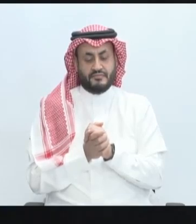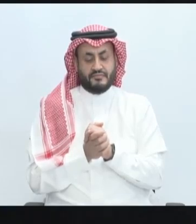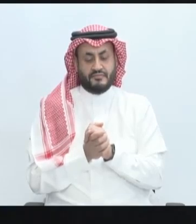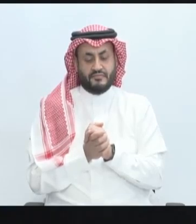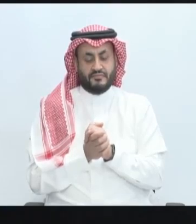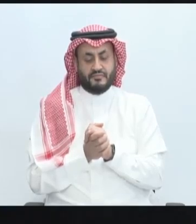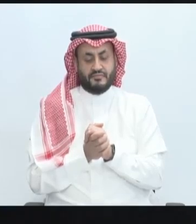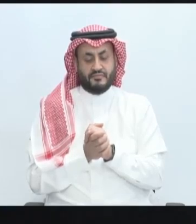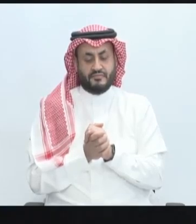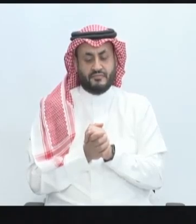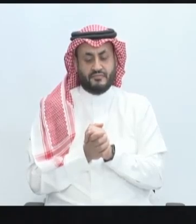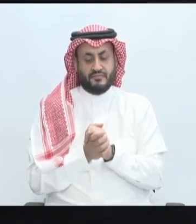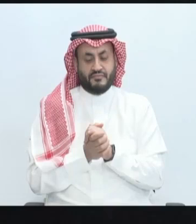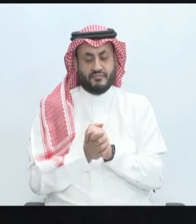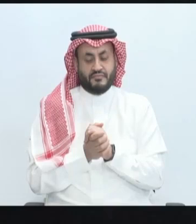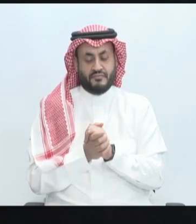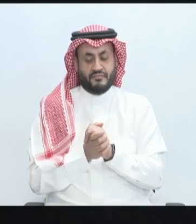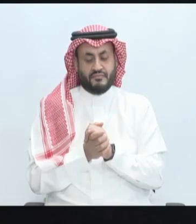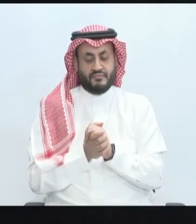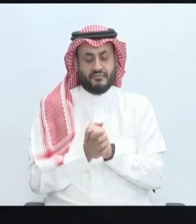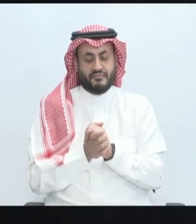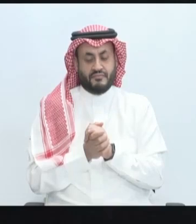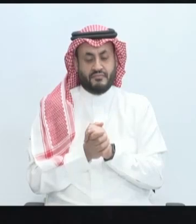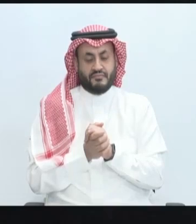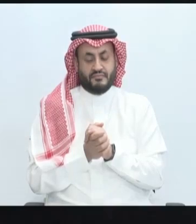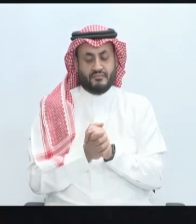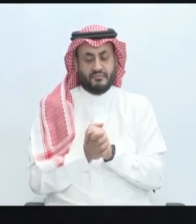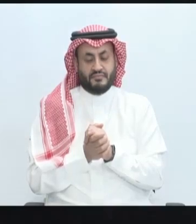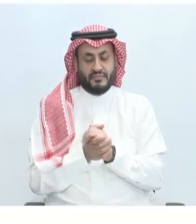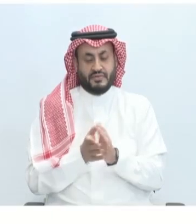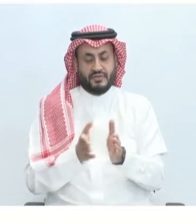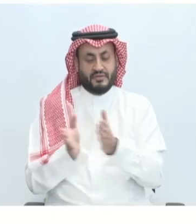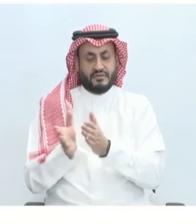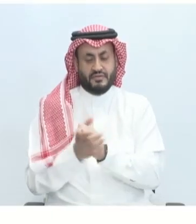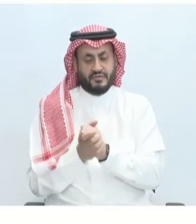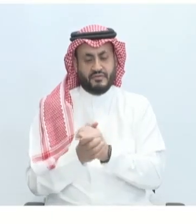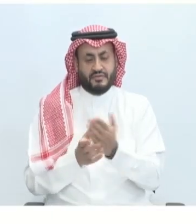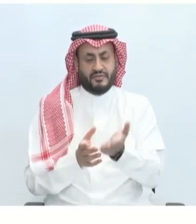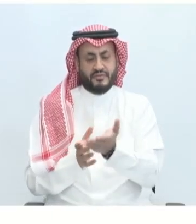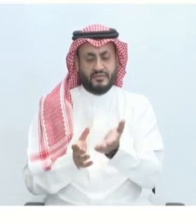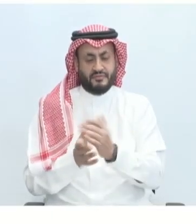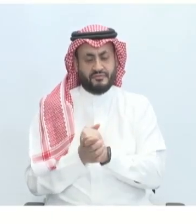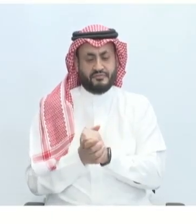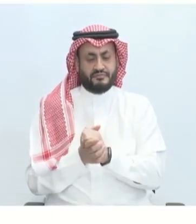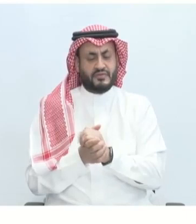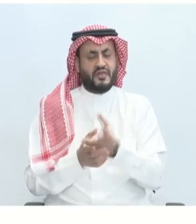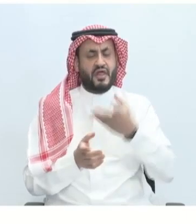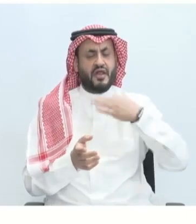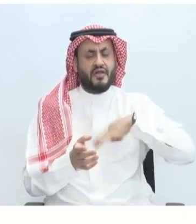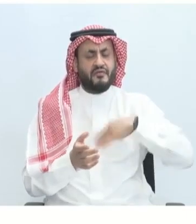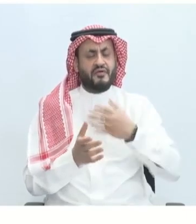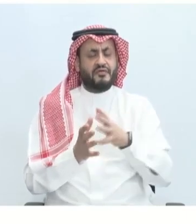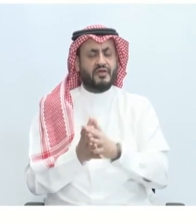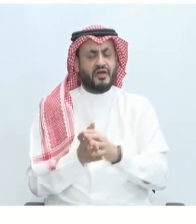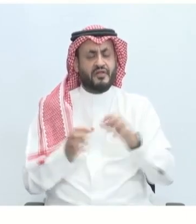يعمل بامره ويعبد جل وعلا بعد ذلك ناتي الى التعرف على ماذا نستفيد في